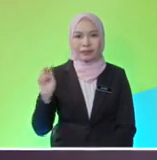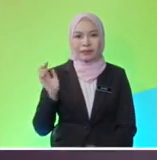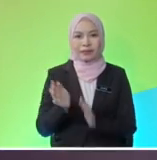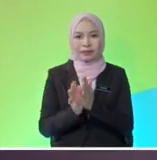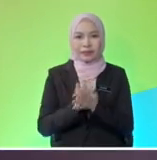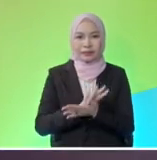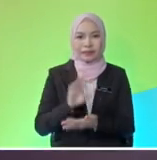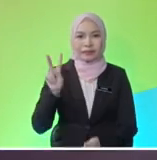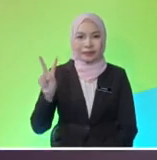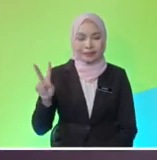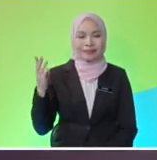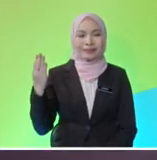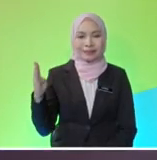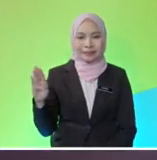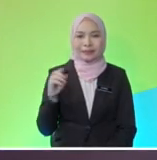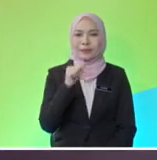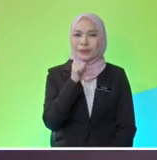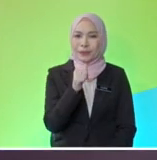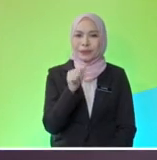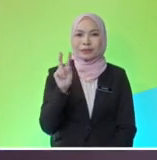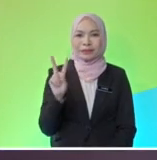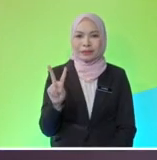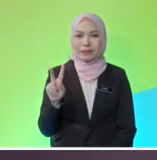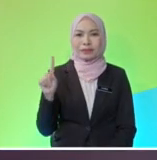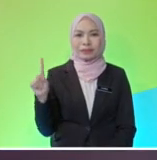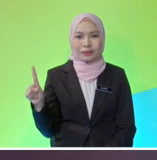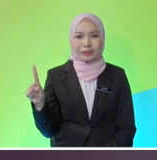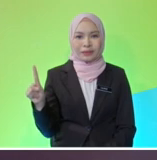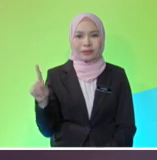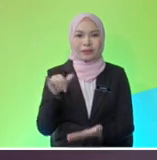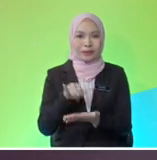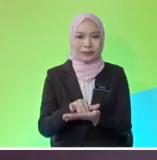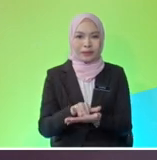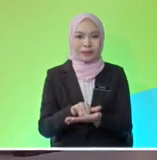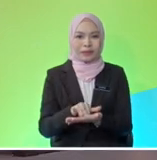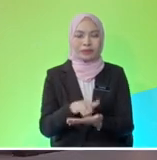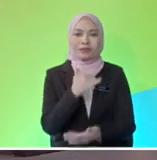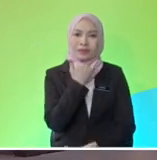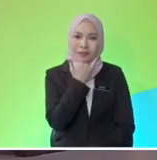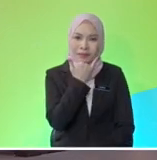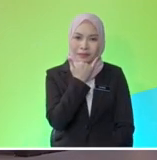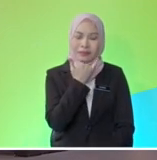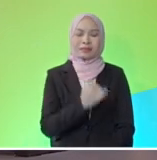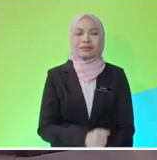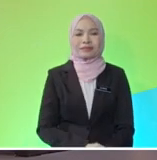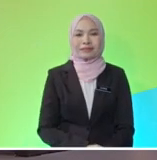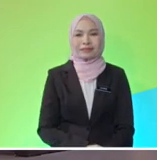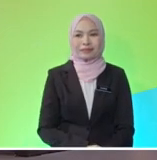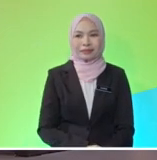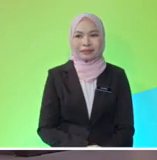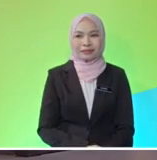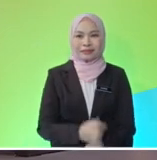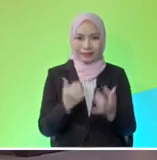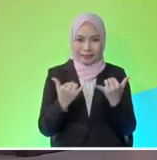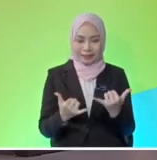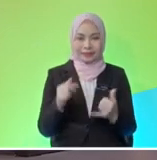kena duduk di hadapan. Satu mesti duduk di hadapan. Baik, cikgu. Kalau yang kita sebut belas-belas ni. Okey, kita teruskan ya, Aiman. Baik, cikgu. Okey, 12.